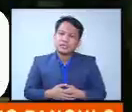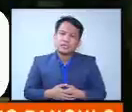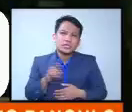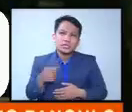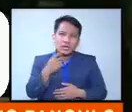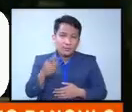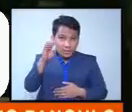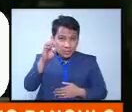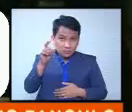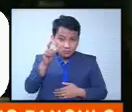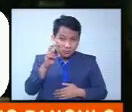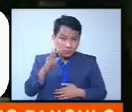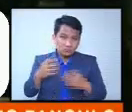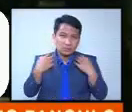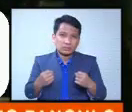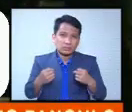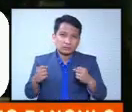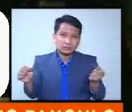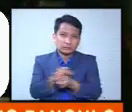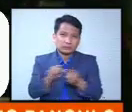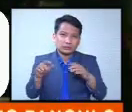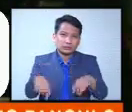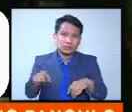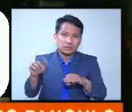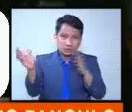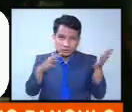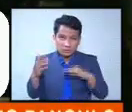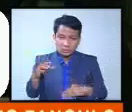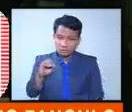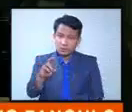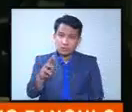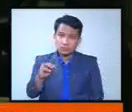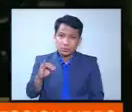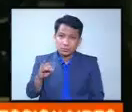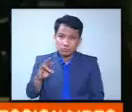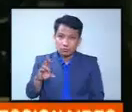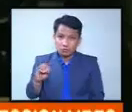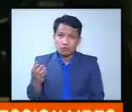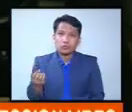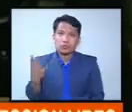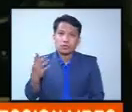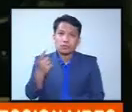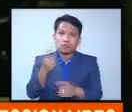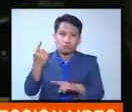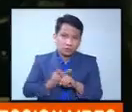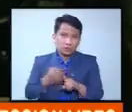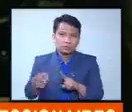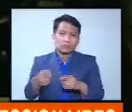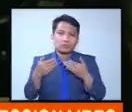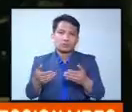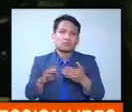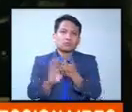Ed Lucci, sa tindi ng iniwang pinsala ni Bagyong Tisoy dito sa Oriental Mindoro, aabutin pa raw ng isang buwan bago